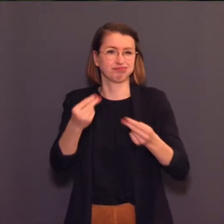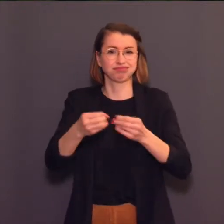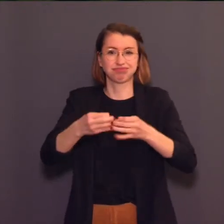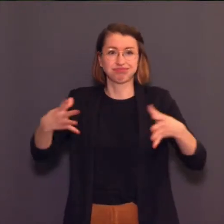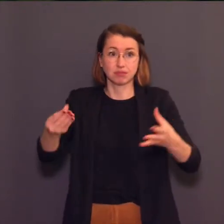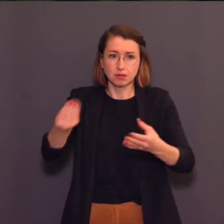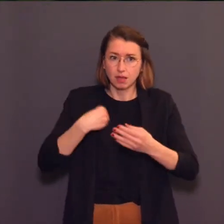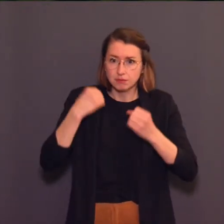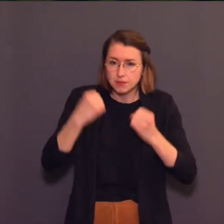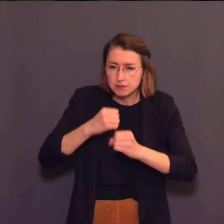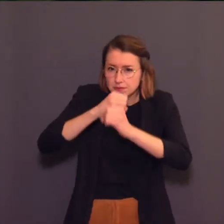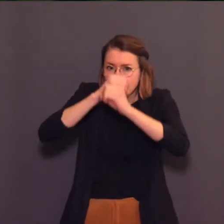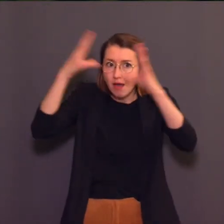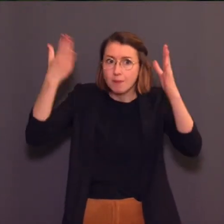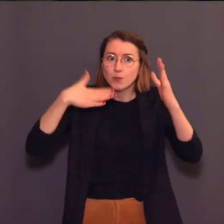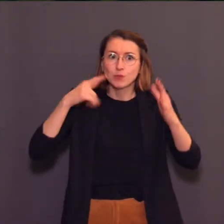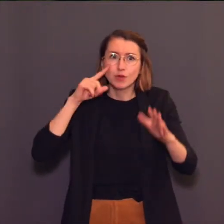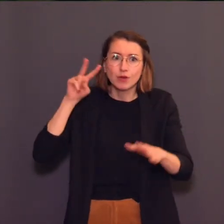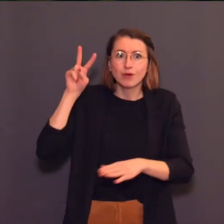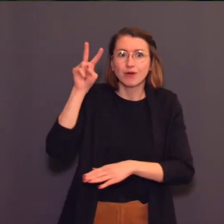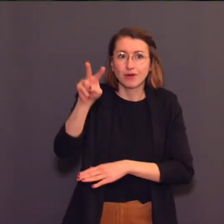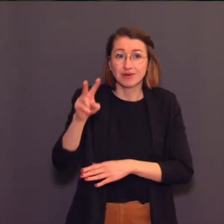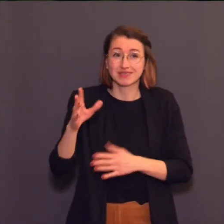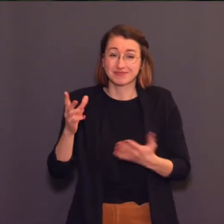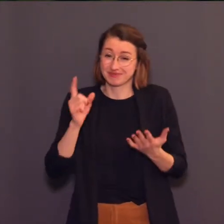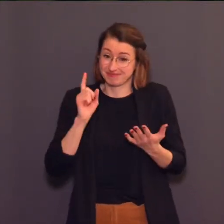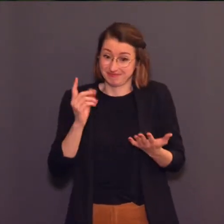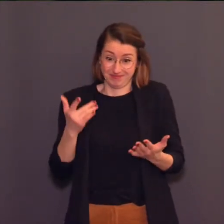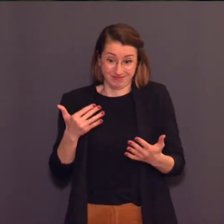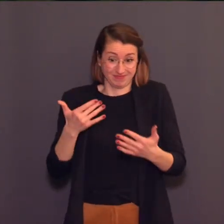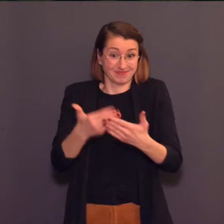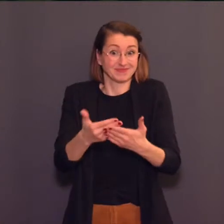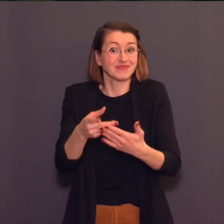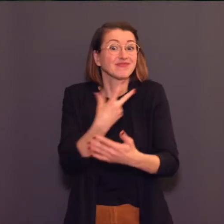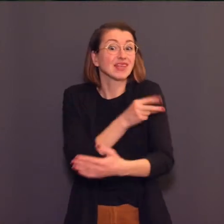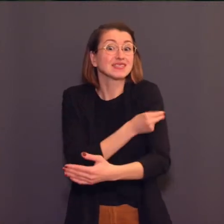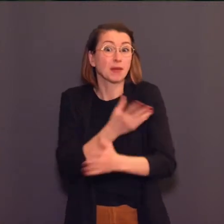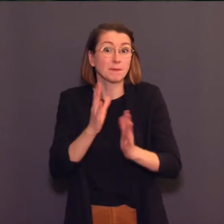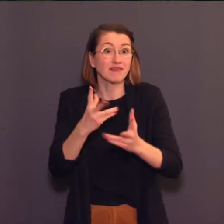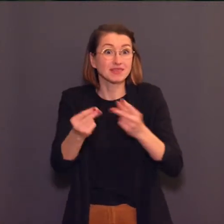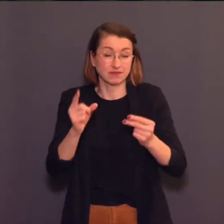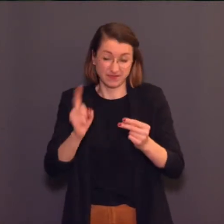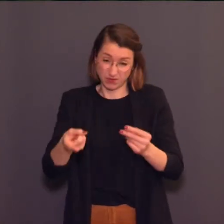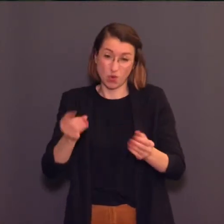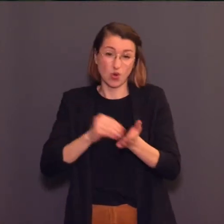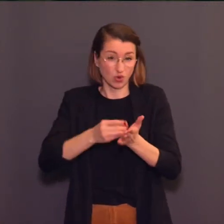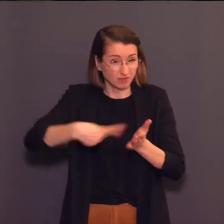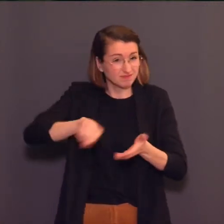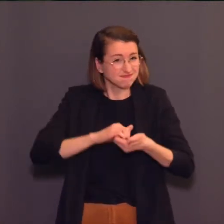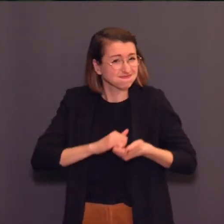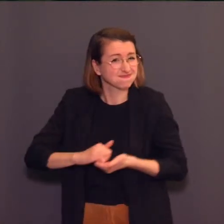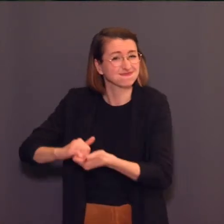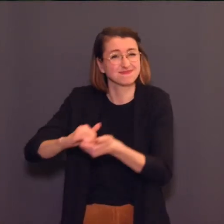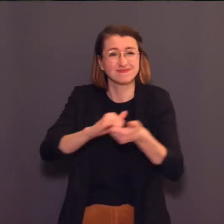pour réduire la pression sur les hôpitaux, notamment sur les unités de soins intensifs. Vous avez vu, les courbes sont assez alarmantes.